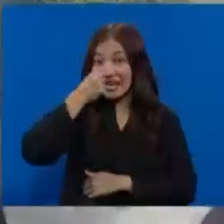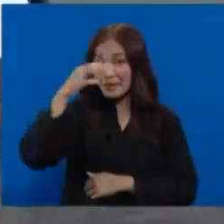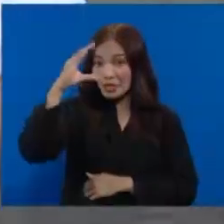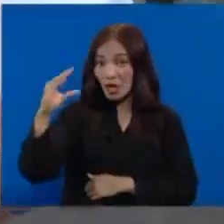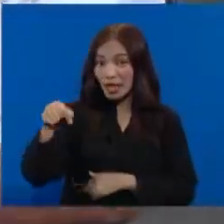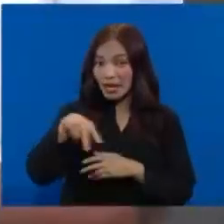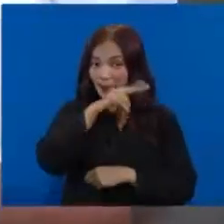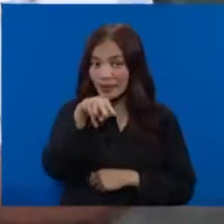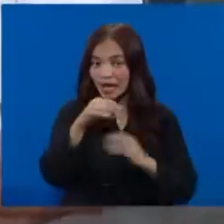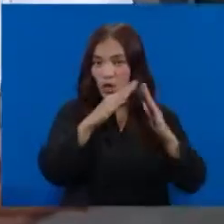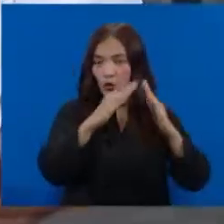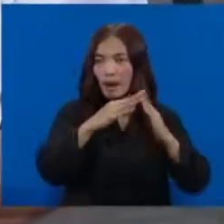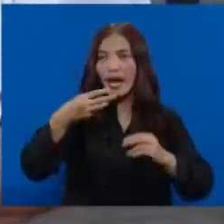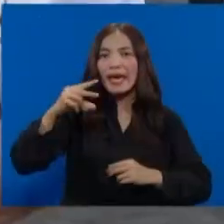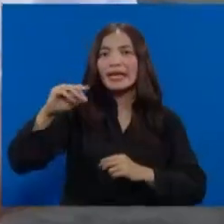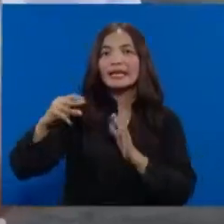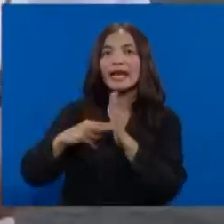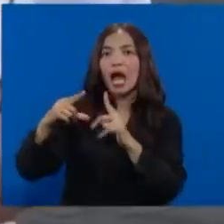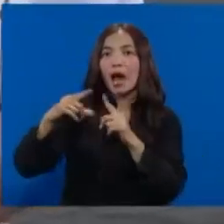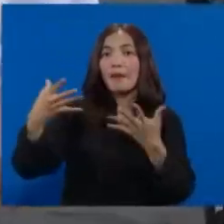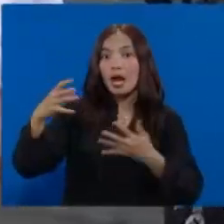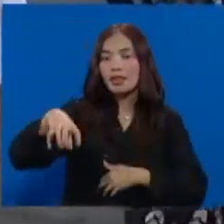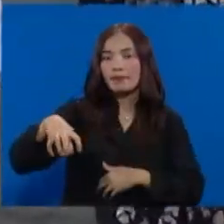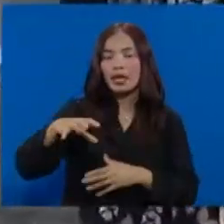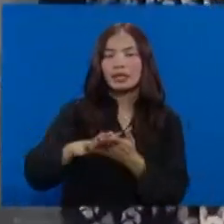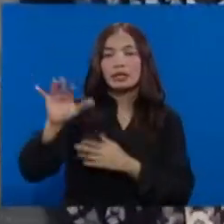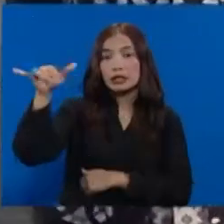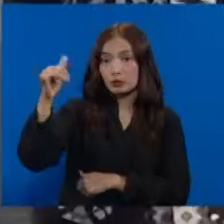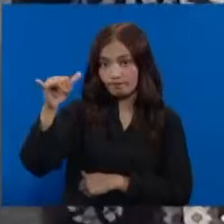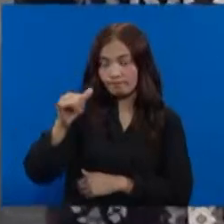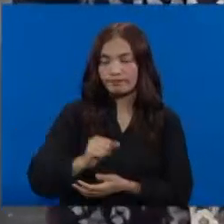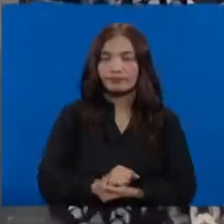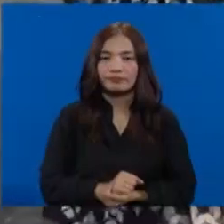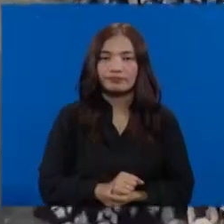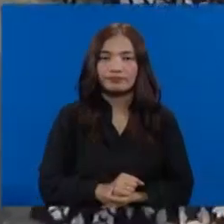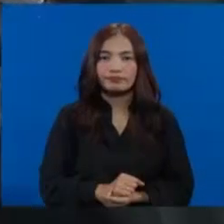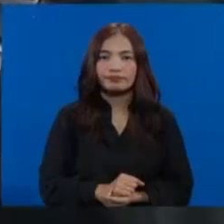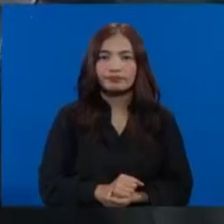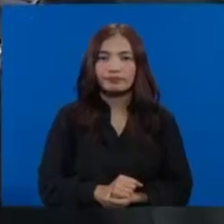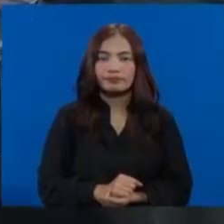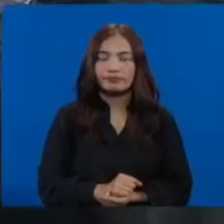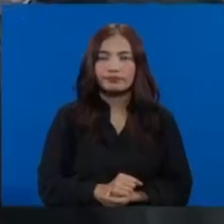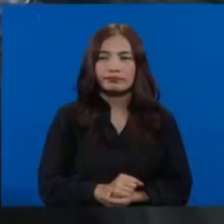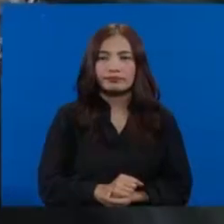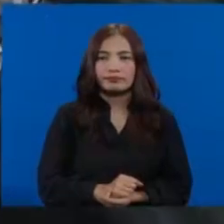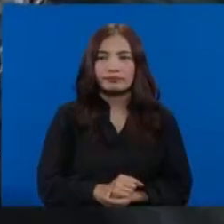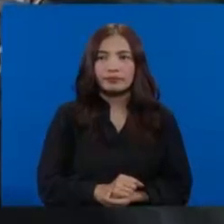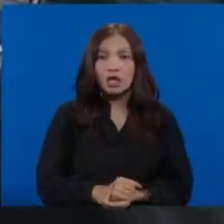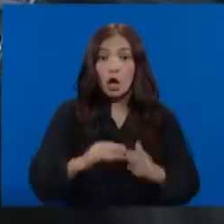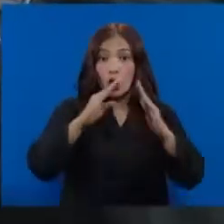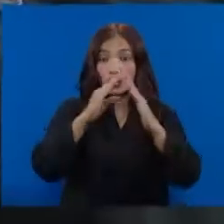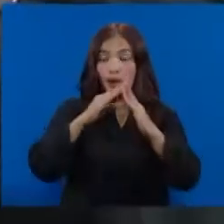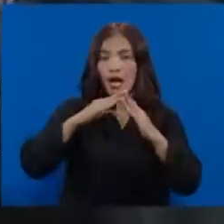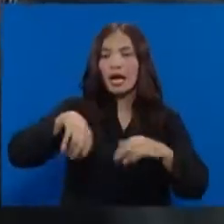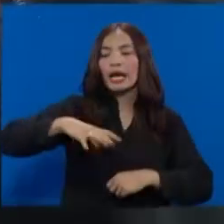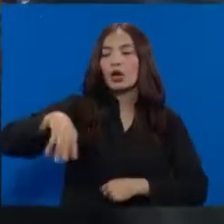pengamanan di rumah keluarga Erina Gudono di Dusun Purwosari, Kapanewon Melati, Kabupaten Sleman. Selain ke rumah keluarga